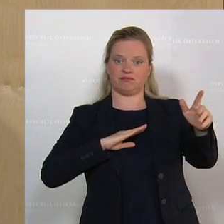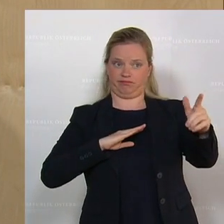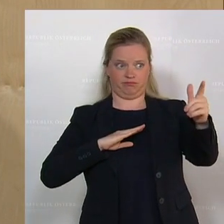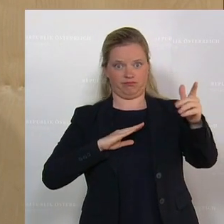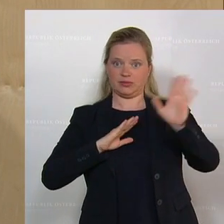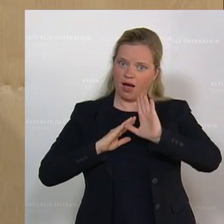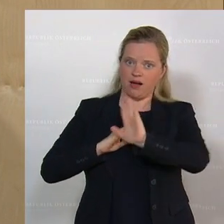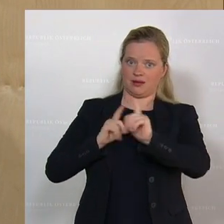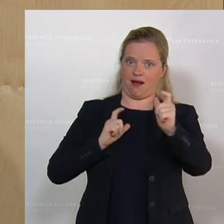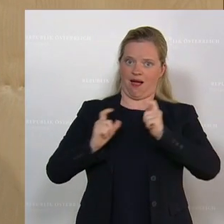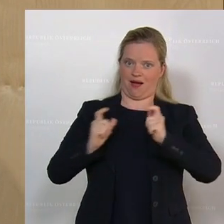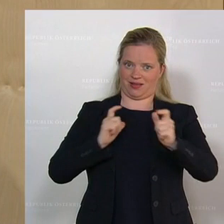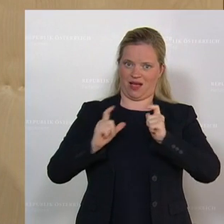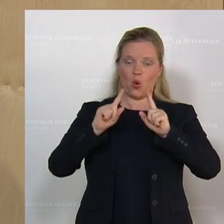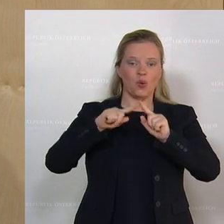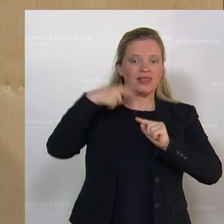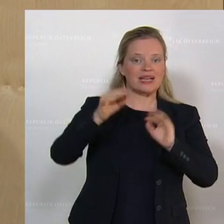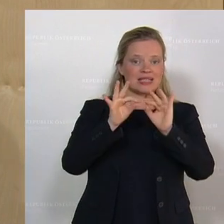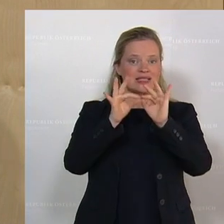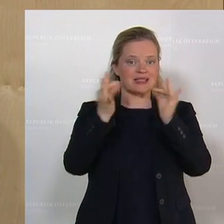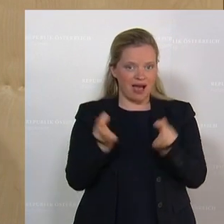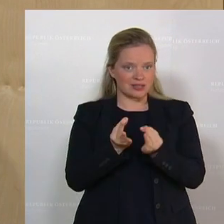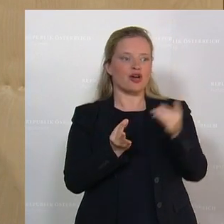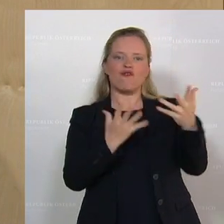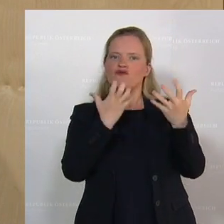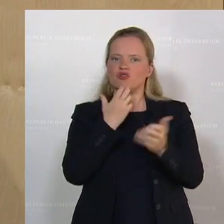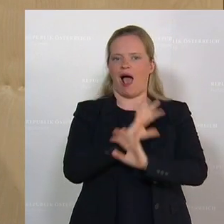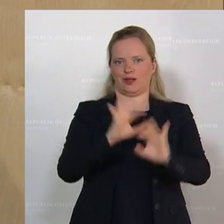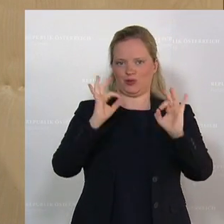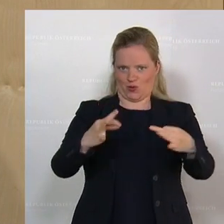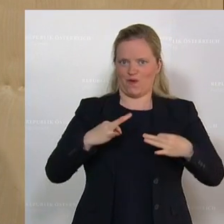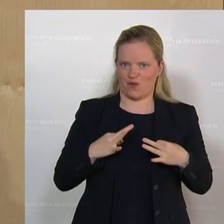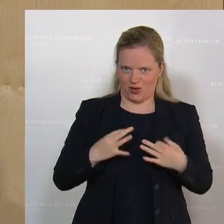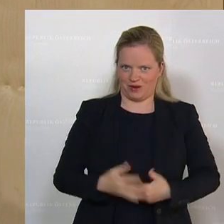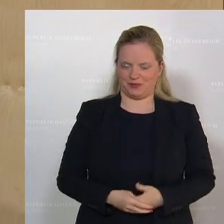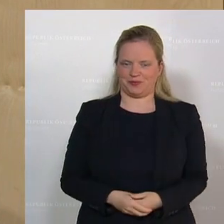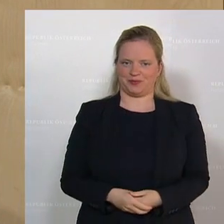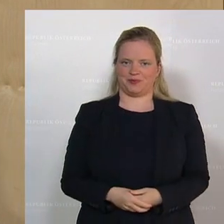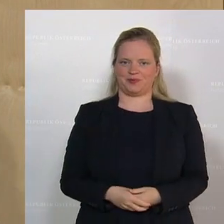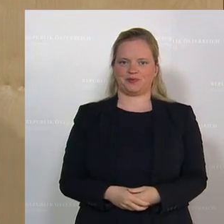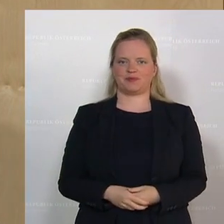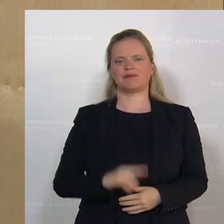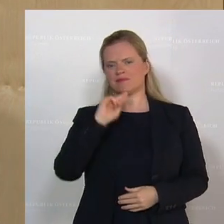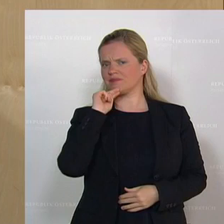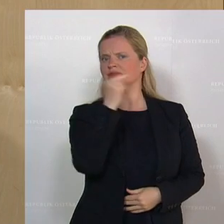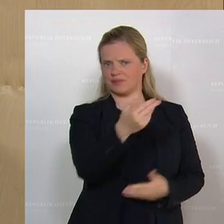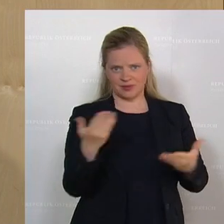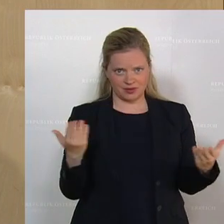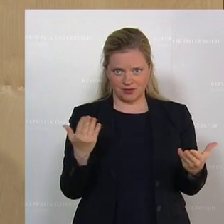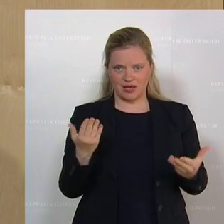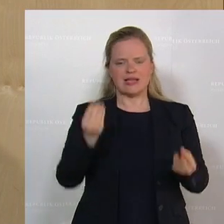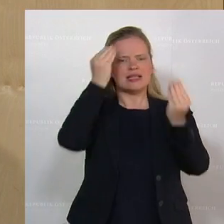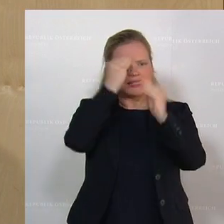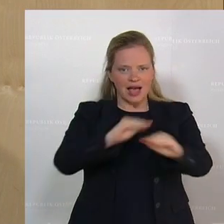Charakter. Um mir dann im nächsten Satz persönlich alles Gute zu wünschen. Ich kann Ihnen nur sagen, sehr geehrte Damen und